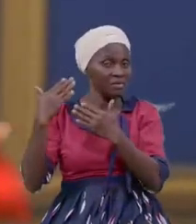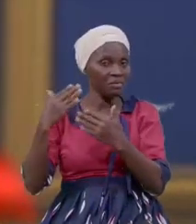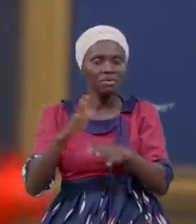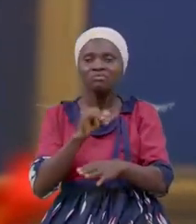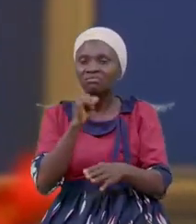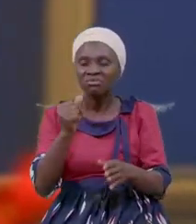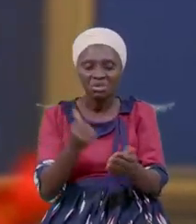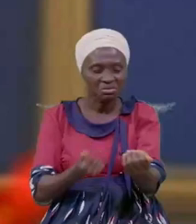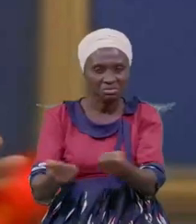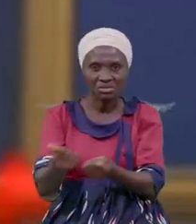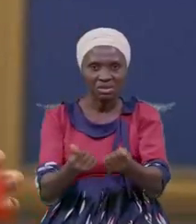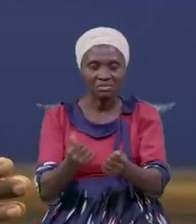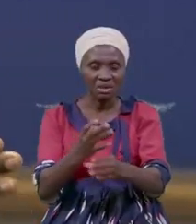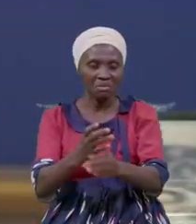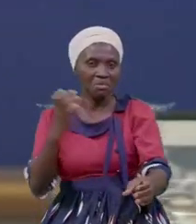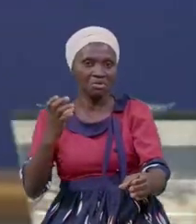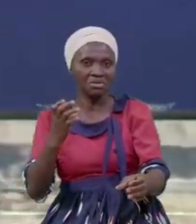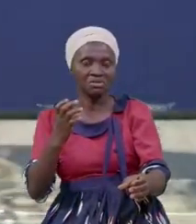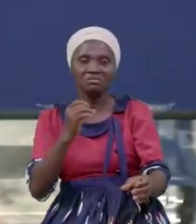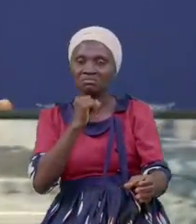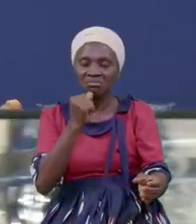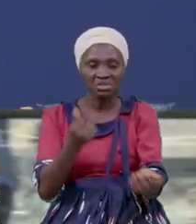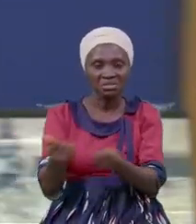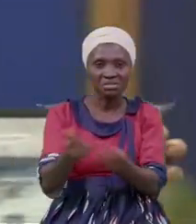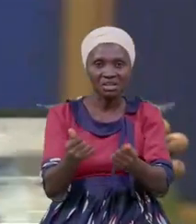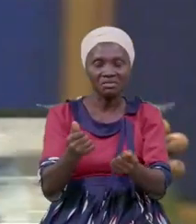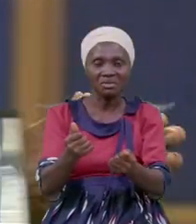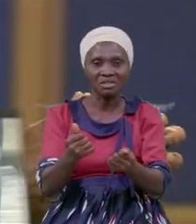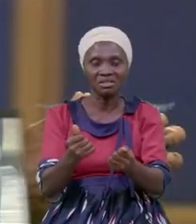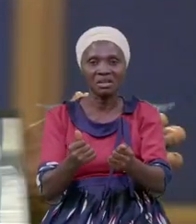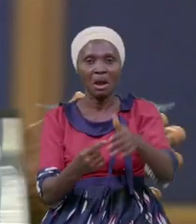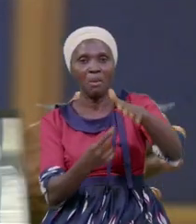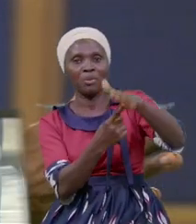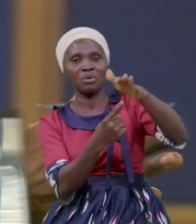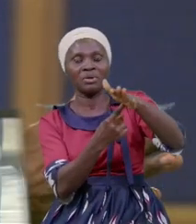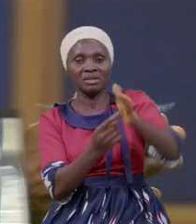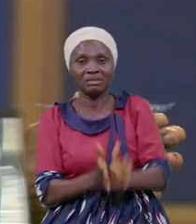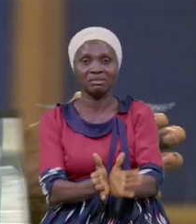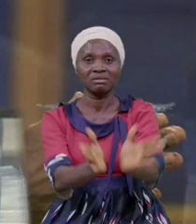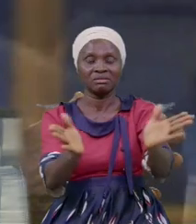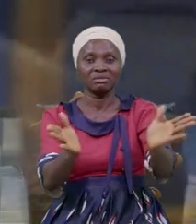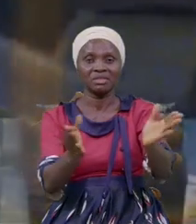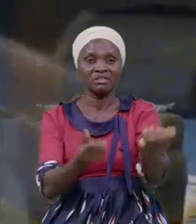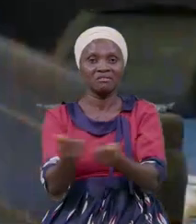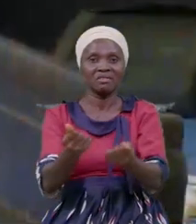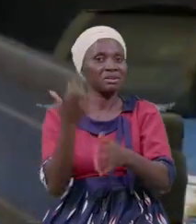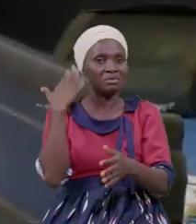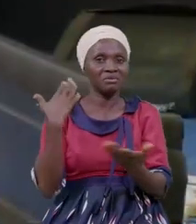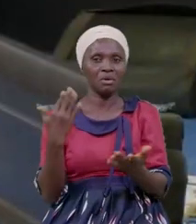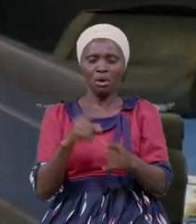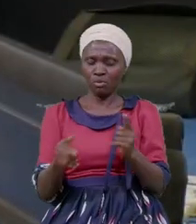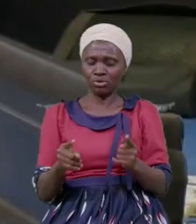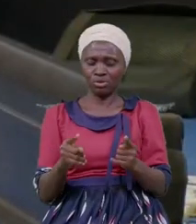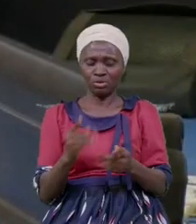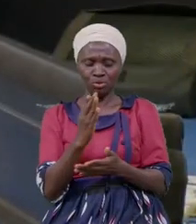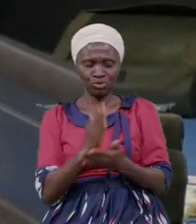conduisait pas les véhicules publics mais quelqu'un a dit ou quelqu'une a dit je fait la différence